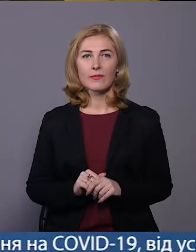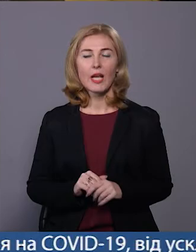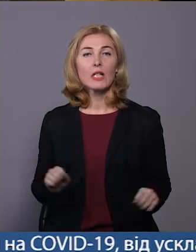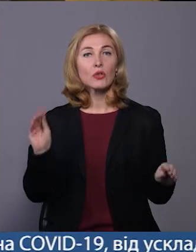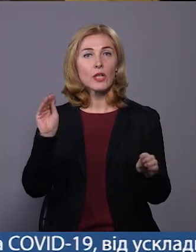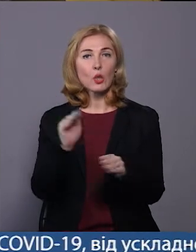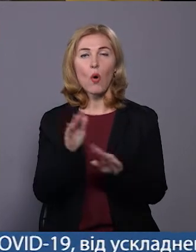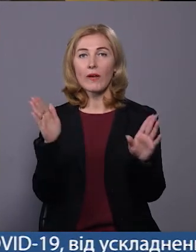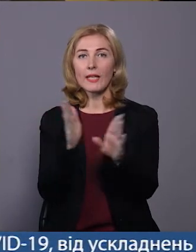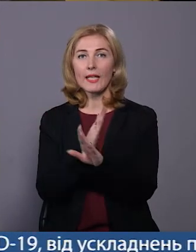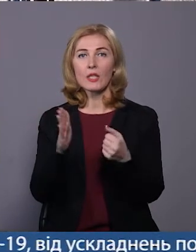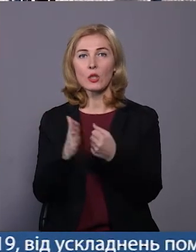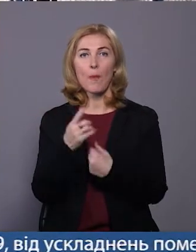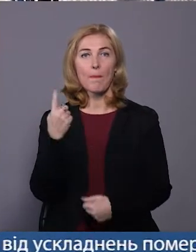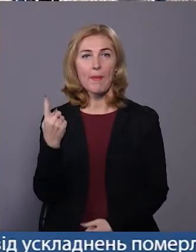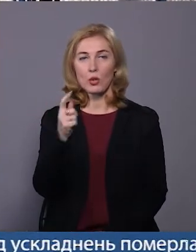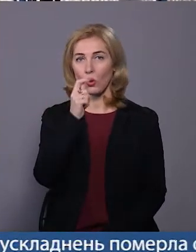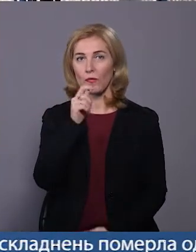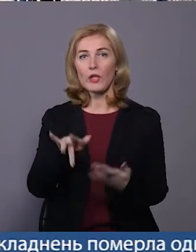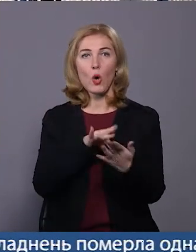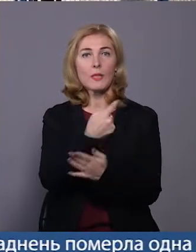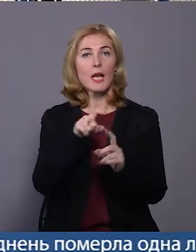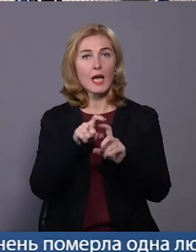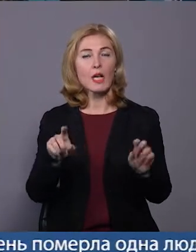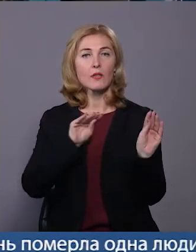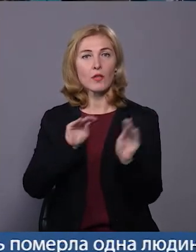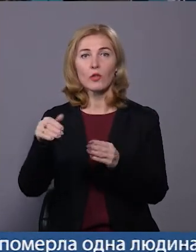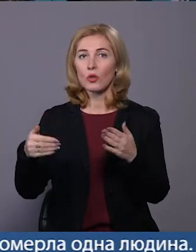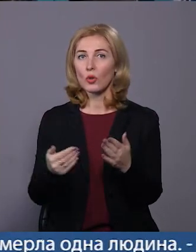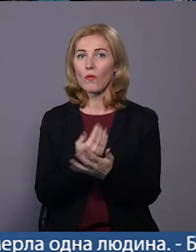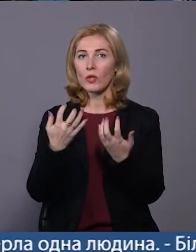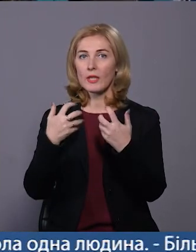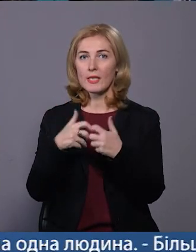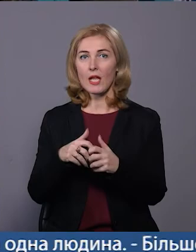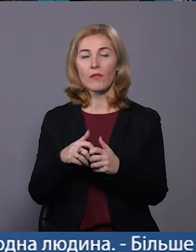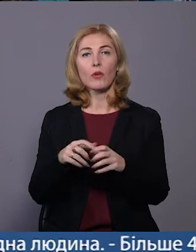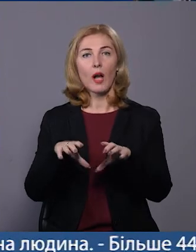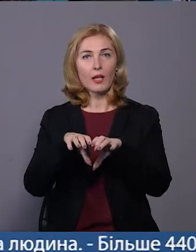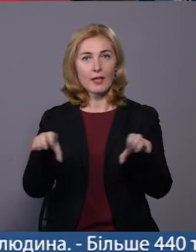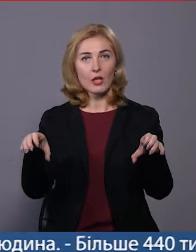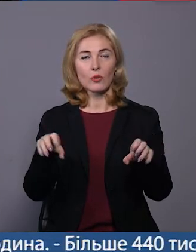Додатковий кисень. До 1 квітня у міській лікарні встановлять нову кисневу станцію контейнерного типу.